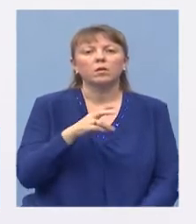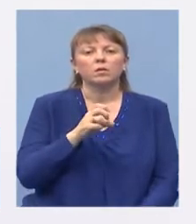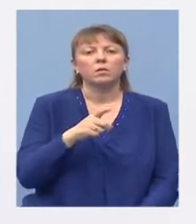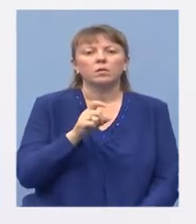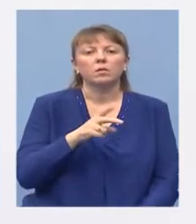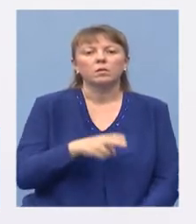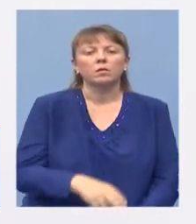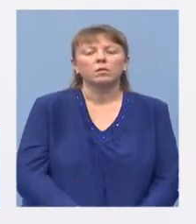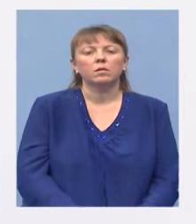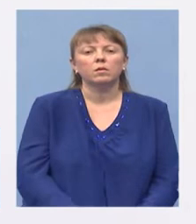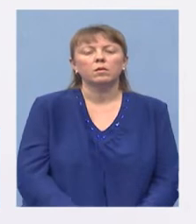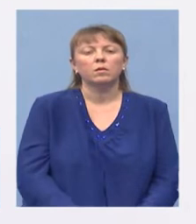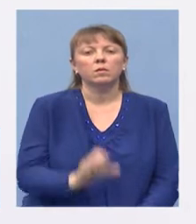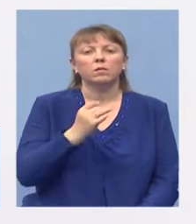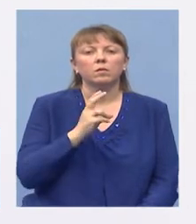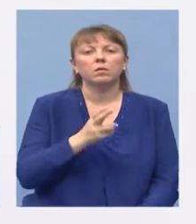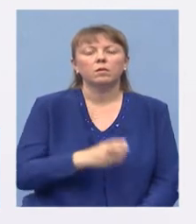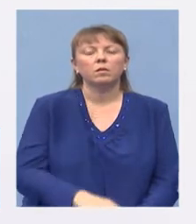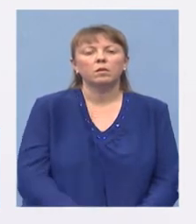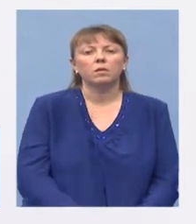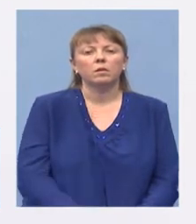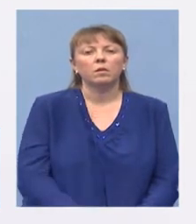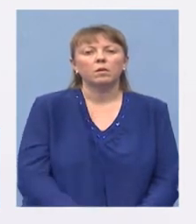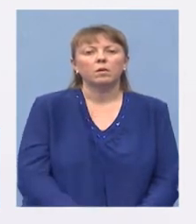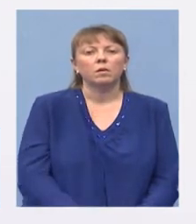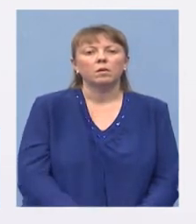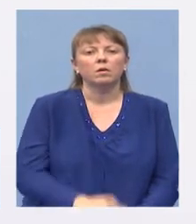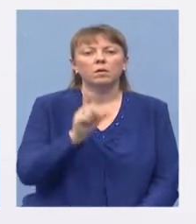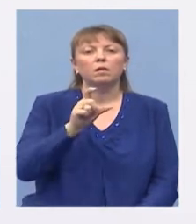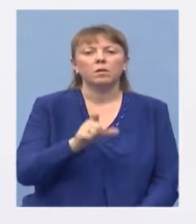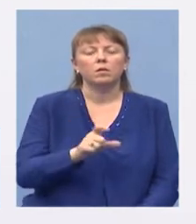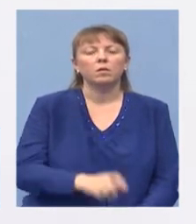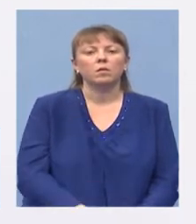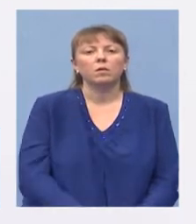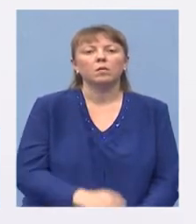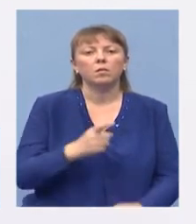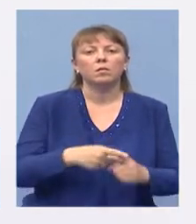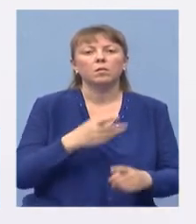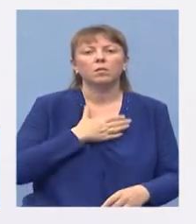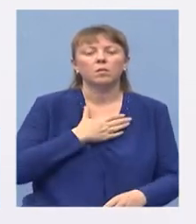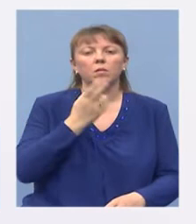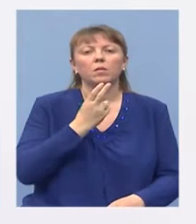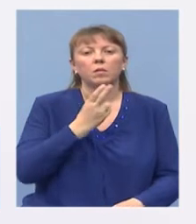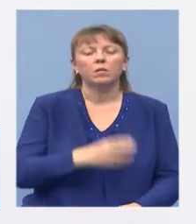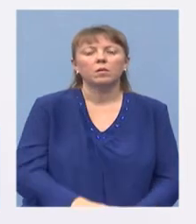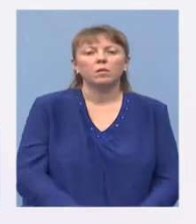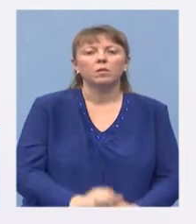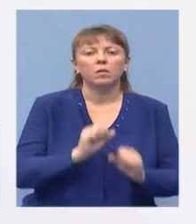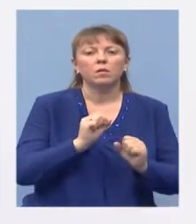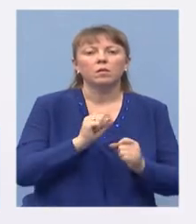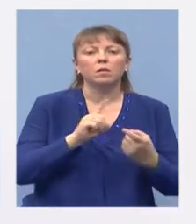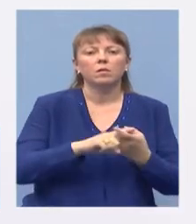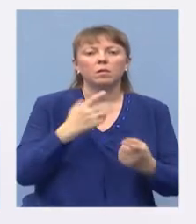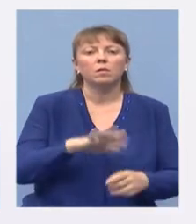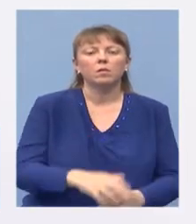есть в Фейсбуке «Правительство для граждан», плюс у нас в социальных сетях, плюс активно мы